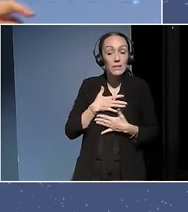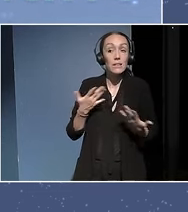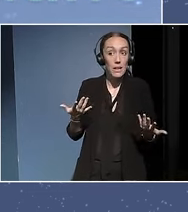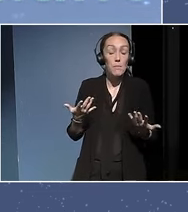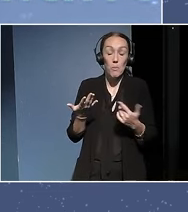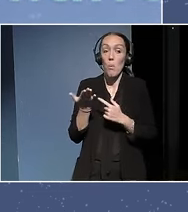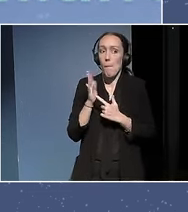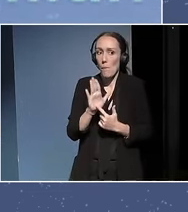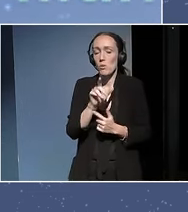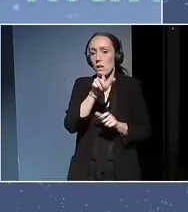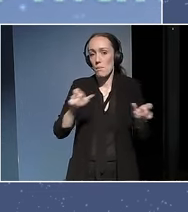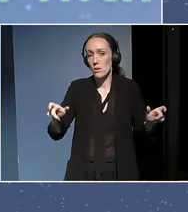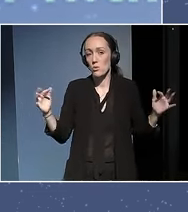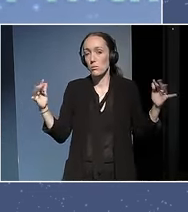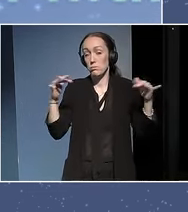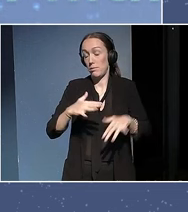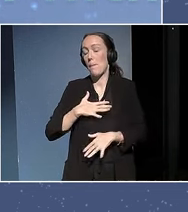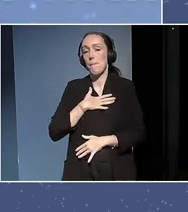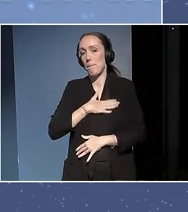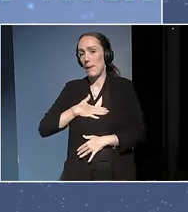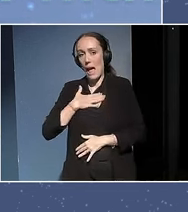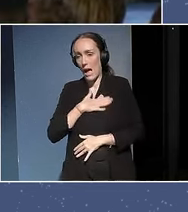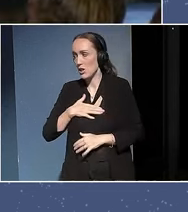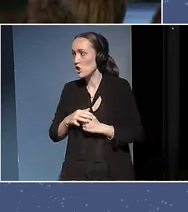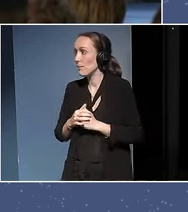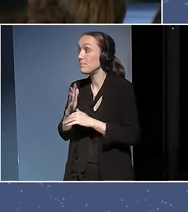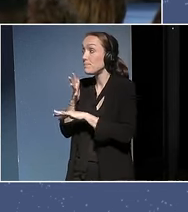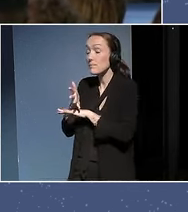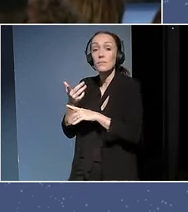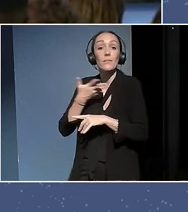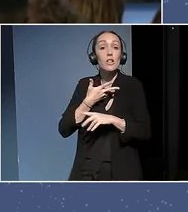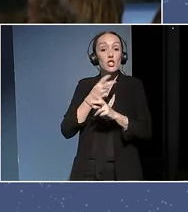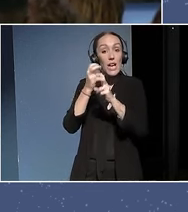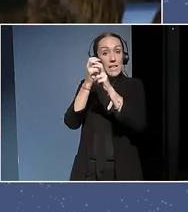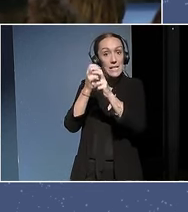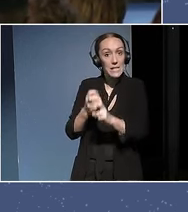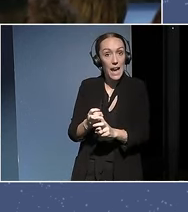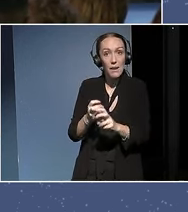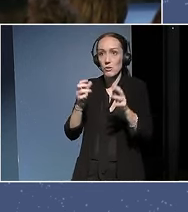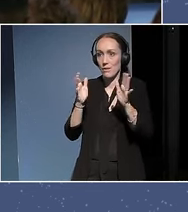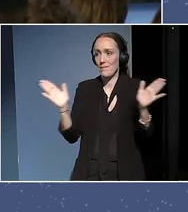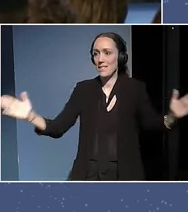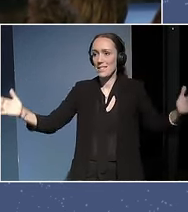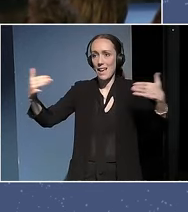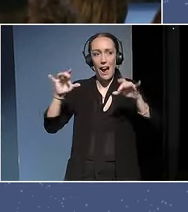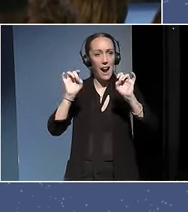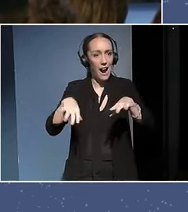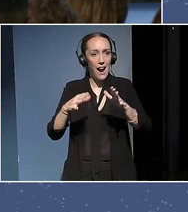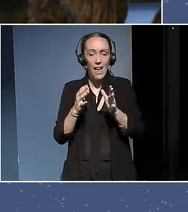mostra piace Insomma con lo scheletro stampato dentro a in tutta la sala che occupava